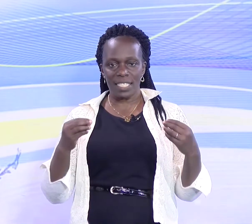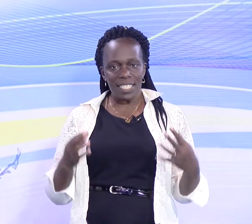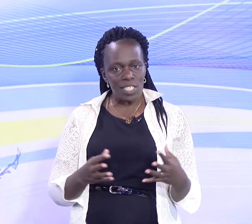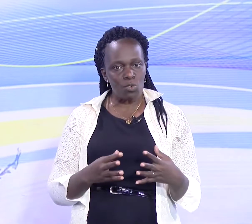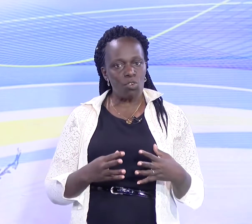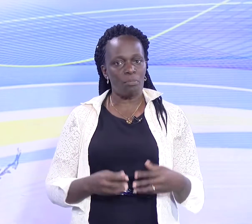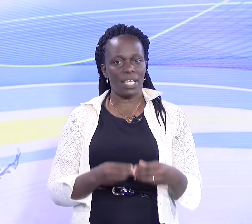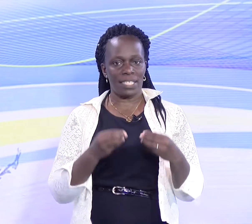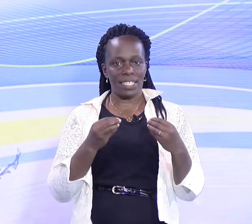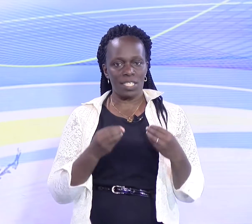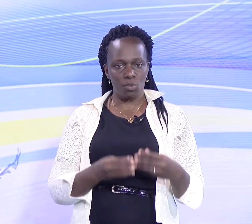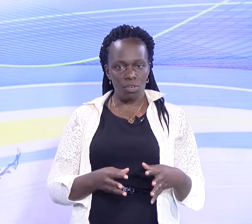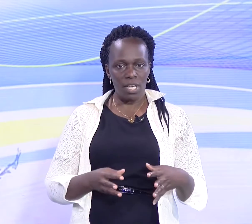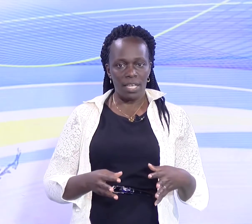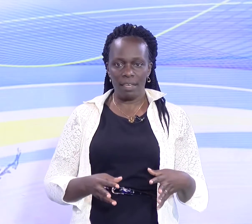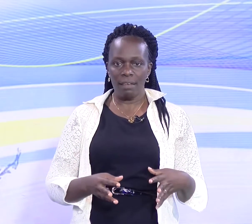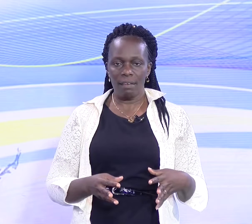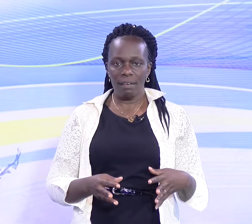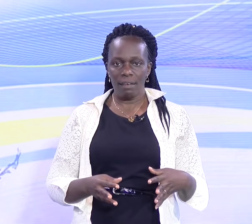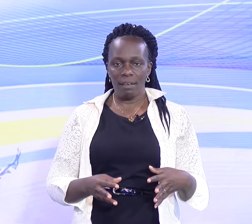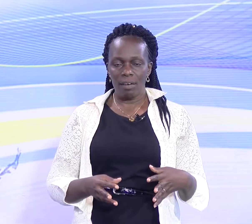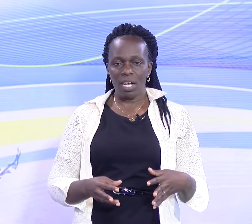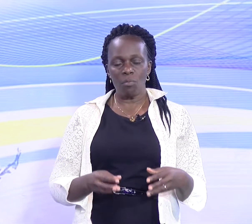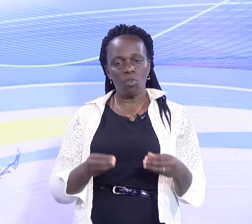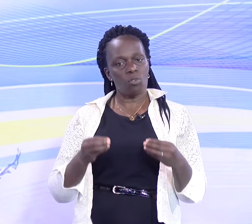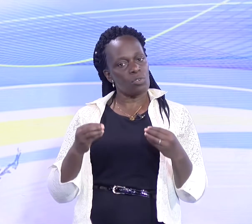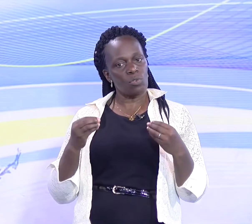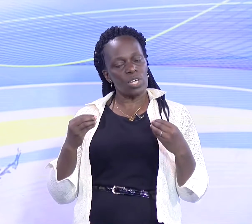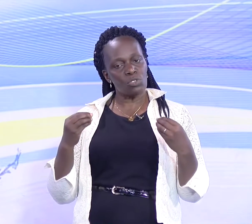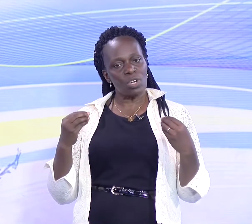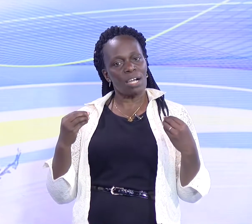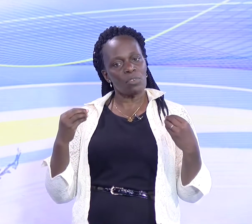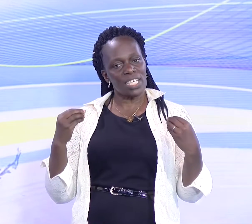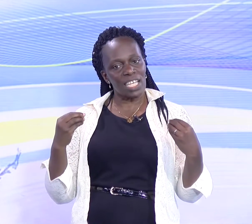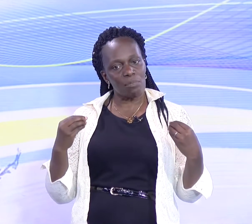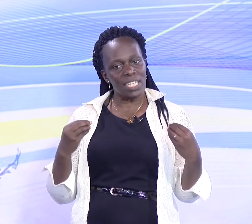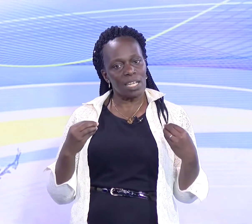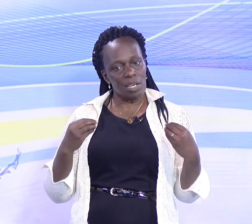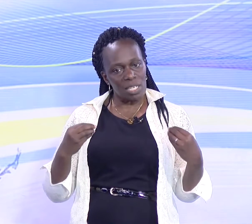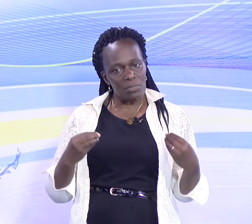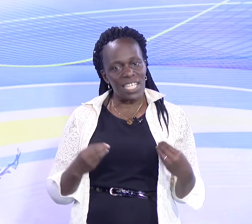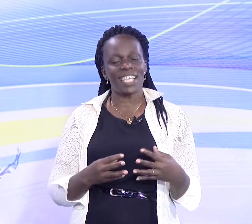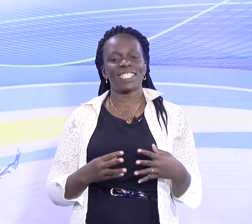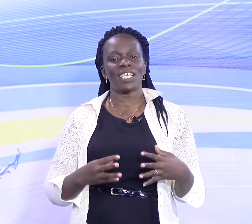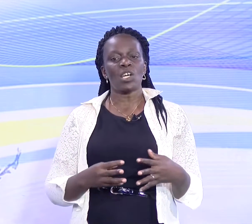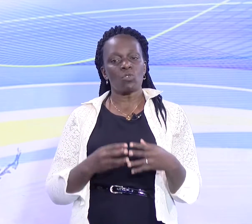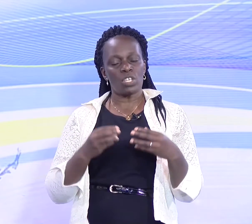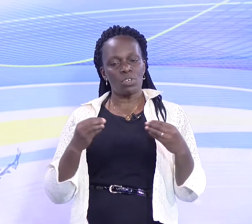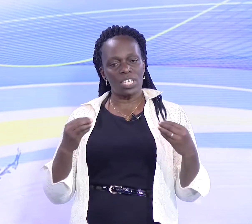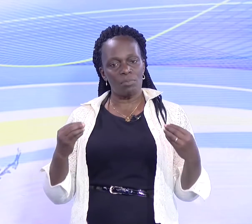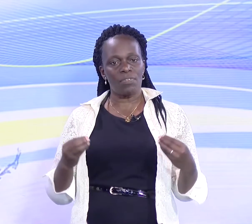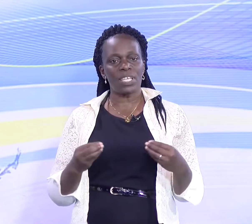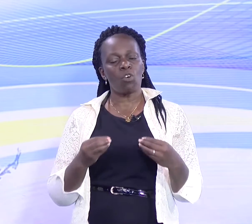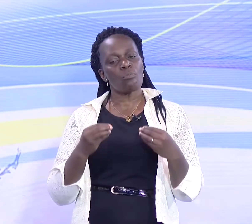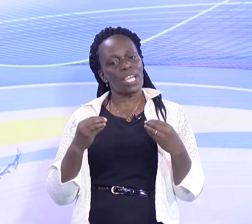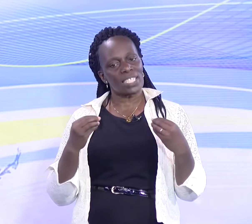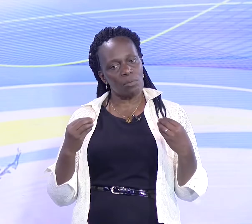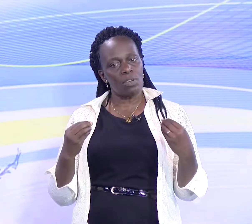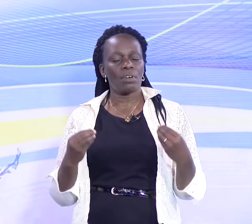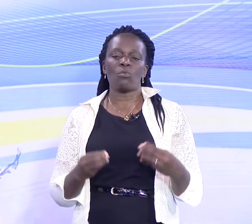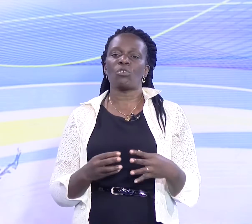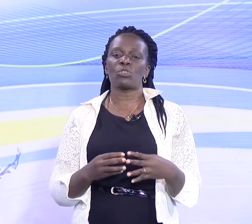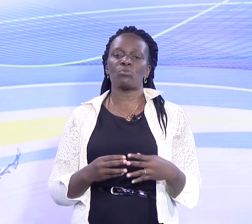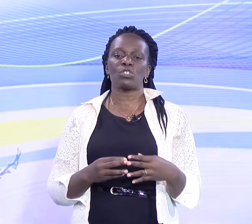unaendaga Sunday school, ombea Sunday school, eh? Kama unajua kama unaenda ibada na mzazi, unajua nini mnafanya, ombea